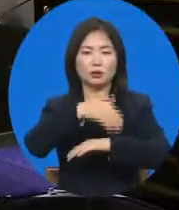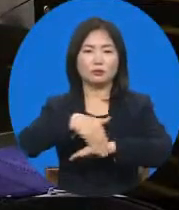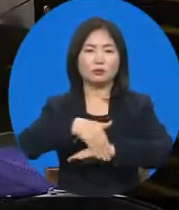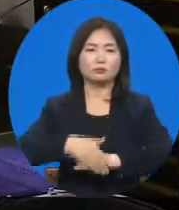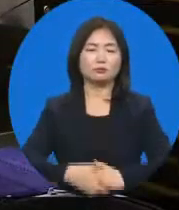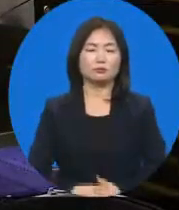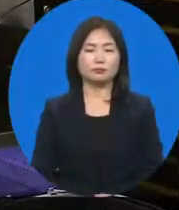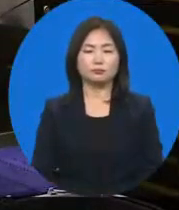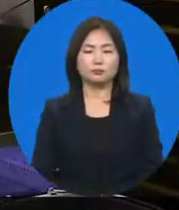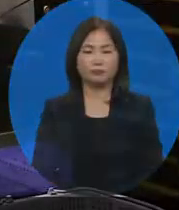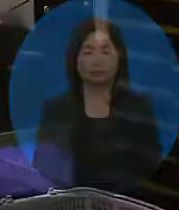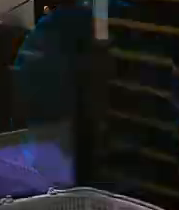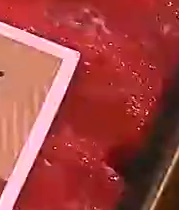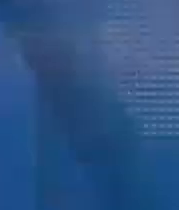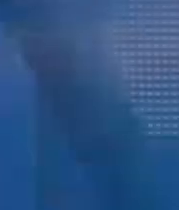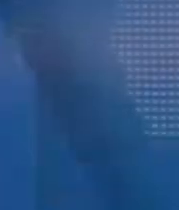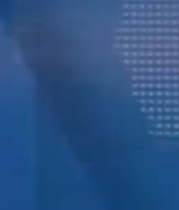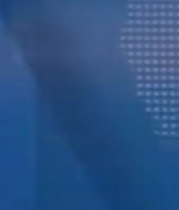예정입니다